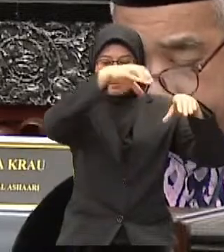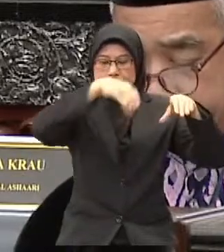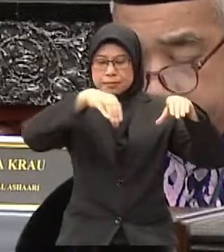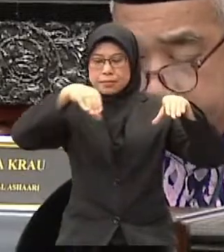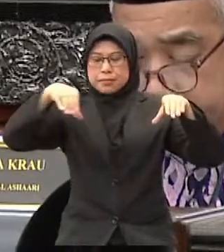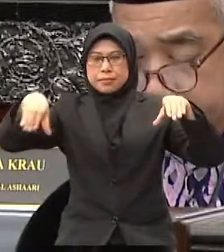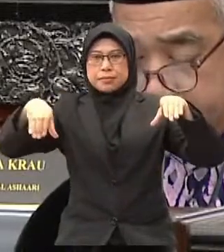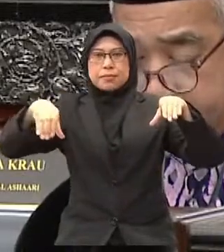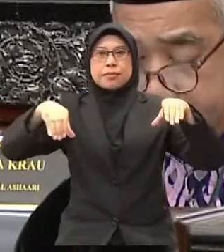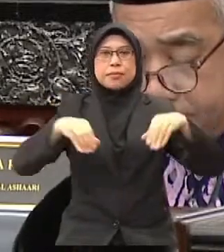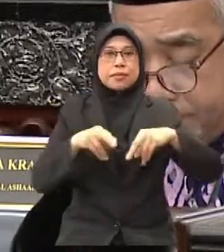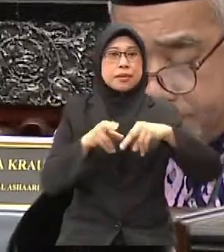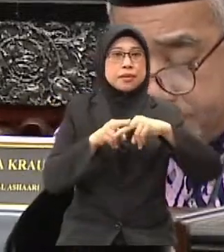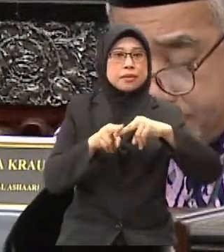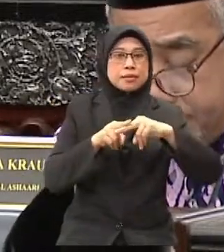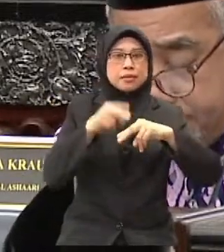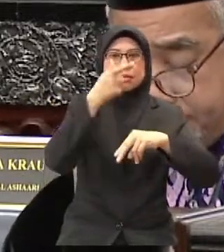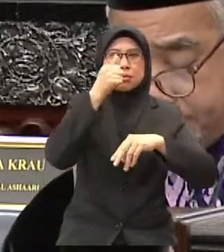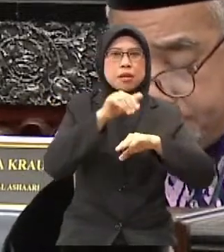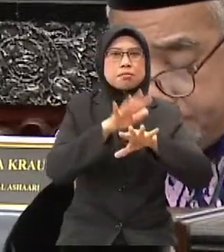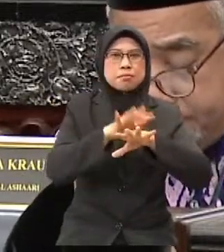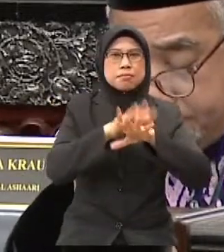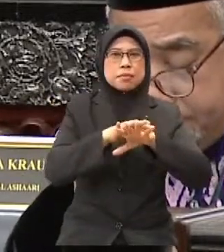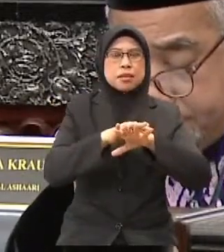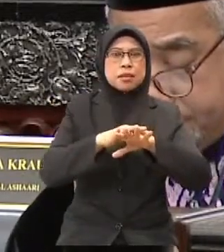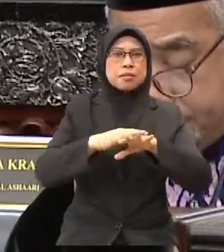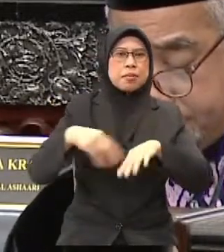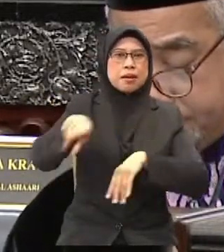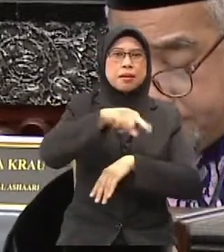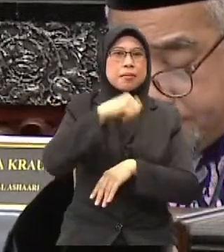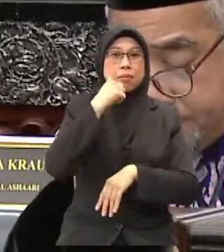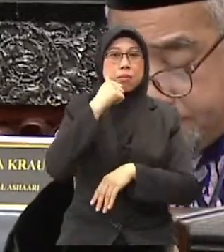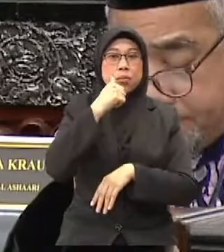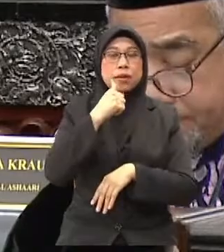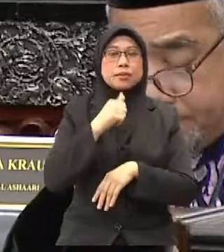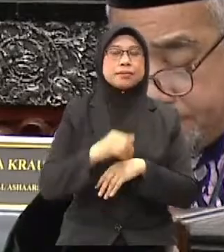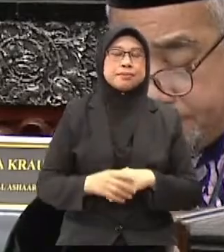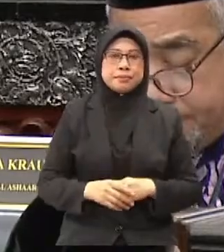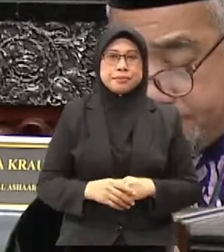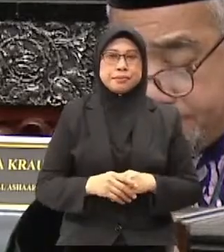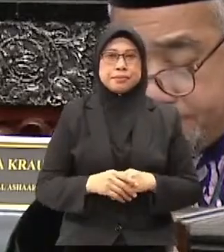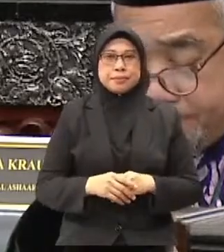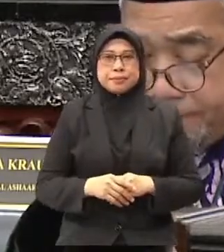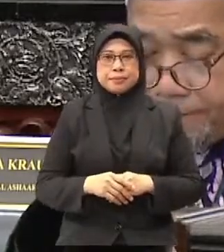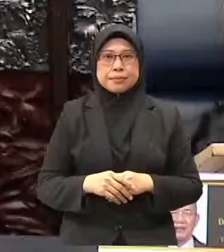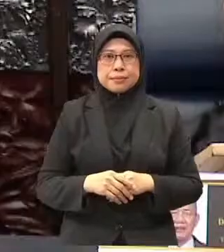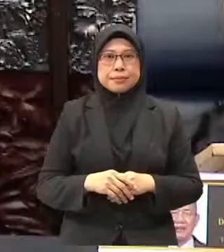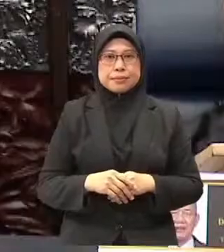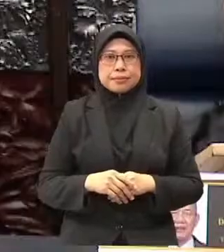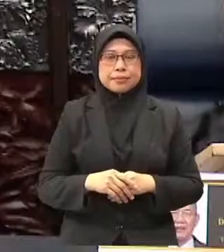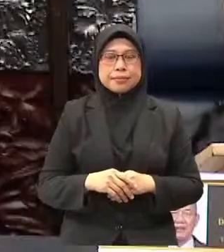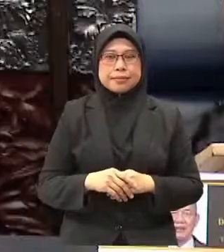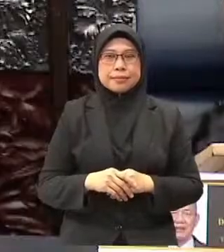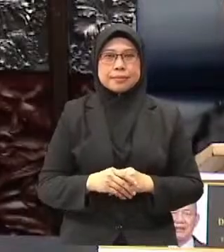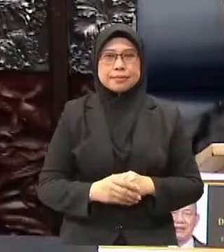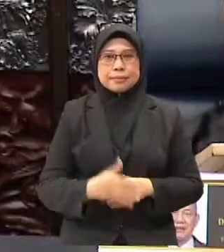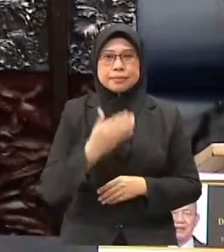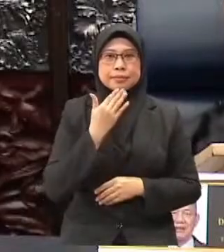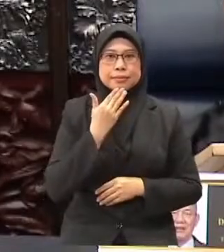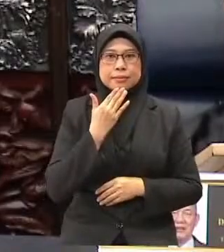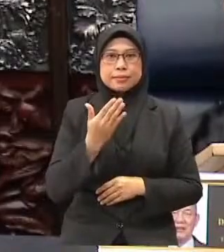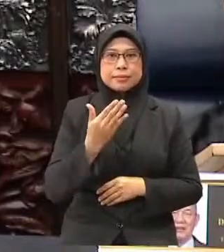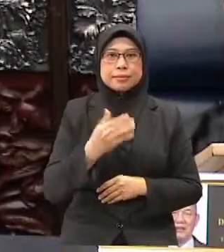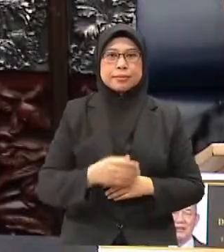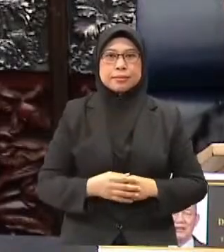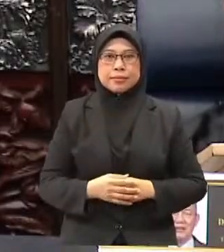jumlah aliran pengguna di kalangan mereka semakin meningkat setiap hari sekian terima kasih Sil menteri ya terima